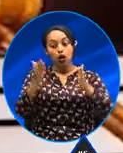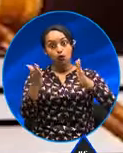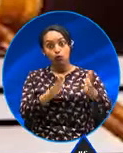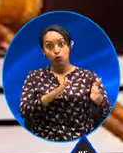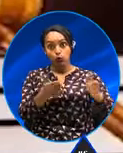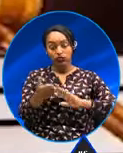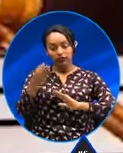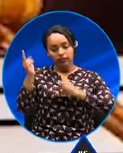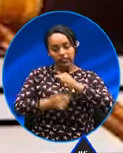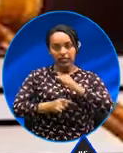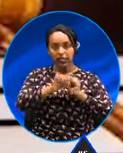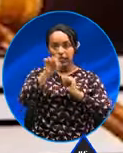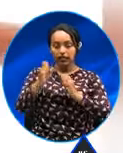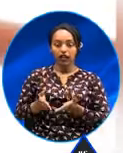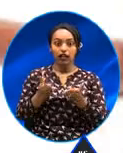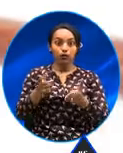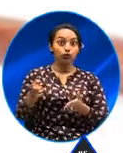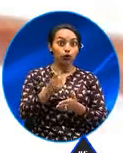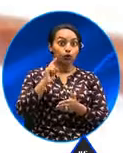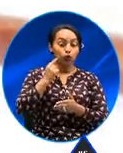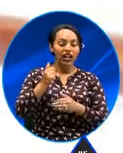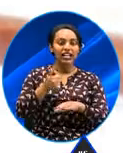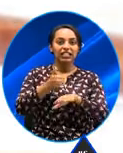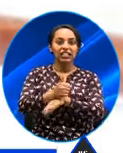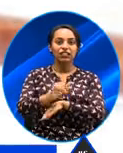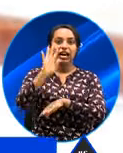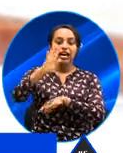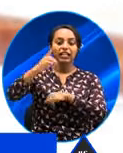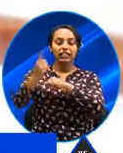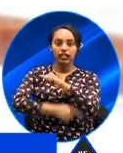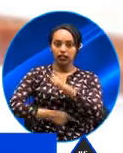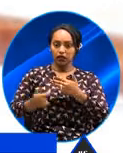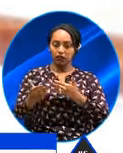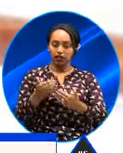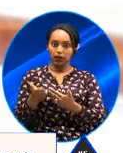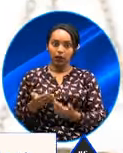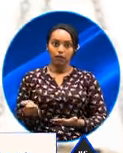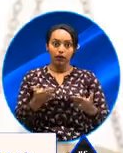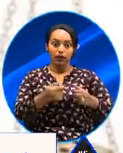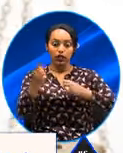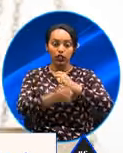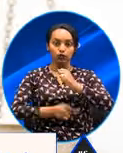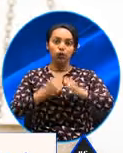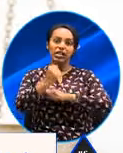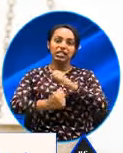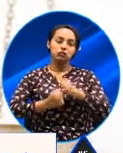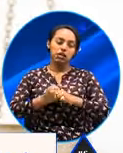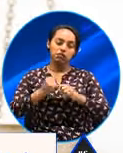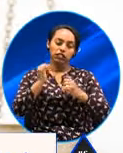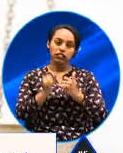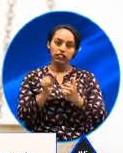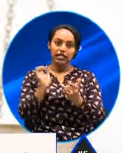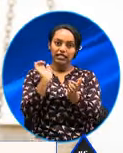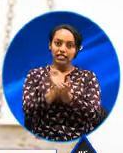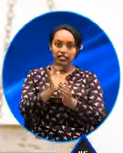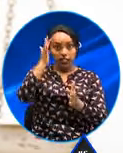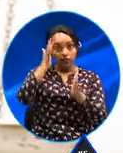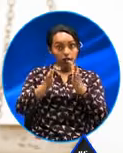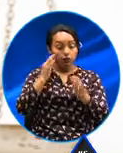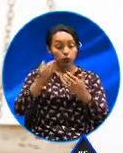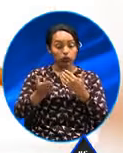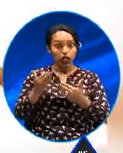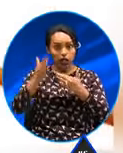እንዲቀጣ ጥያቄ አቅርቦ የነበረ ቢሆንም እንኳም ተከሳሽ አራት የቅጣት ማቅለያ በማቅረቡ ቅጣቱ በእድሜ ልክ እስራት እንዲቀል ፍርድ